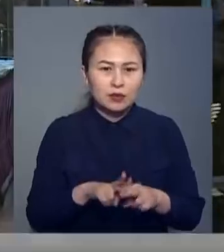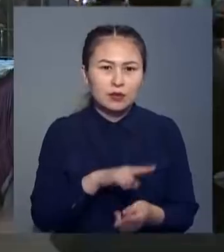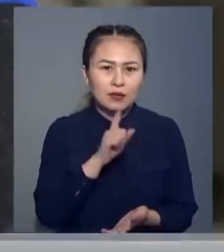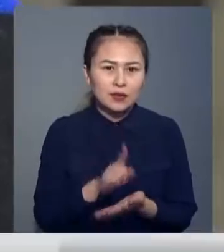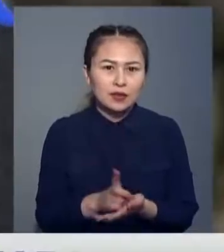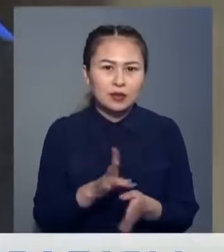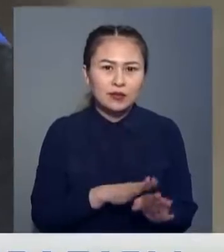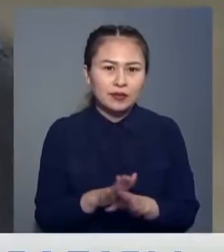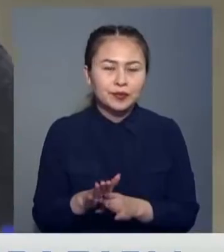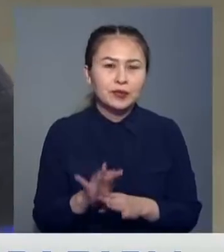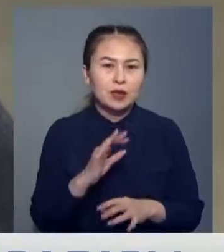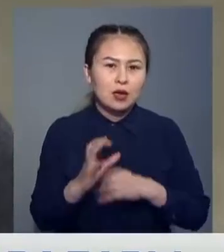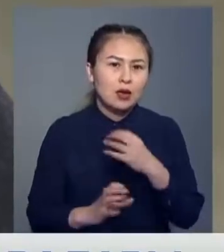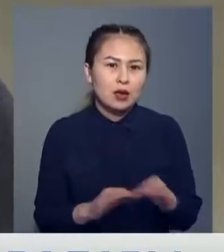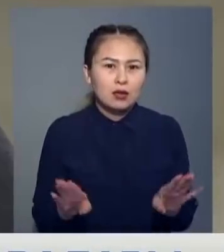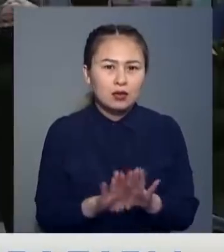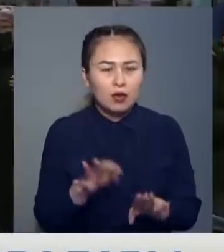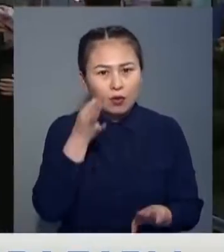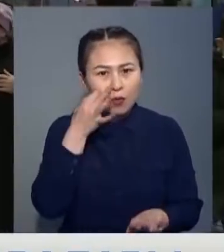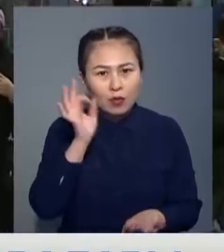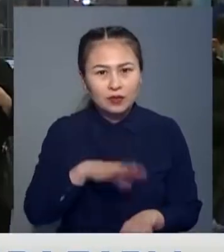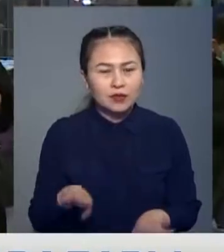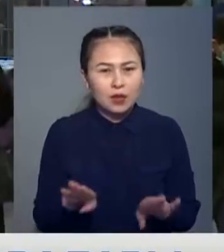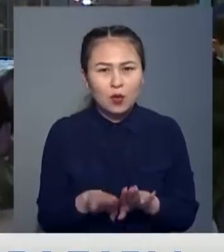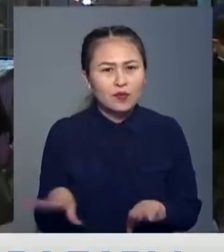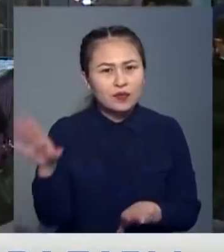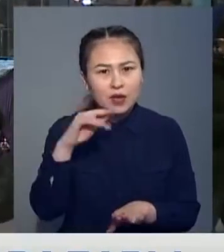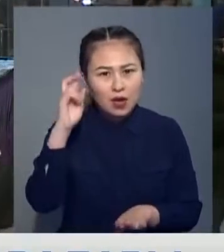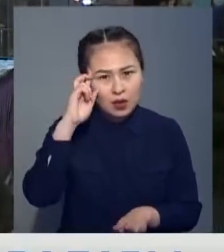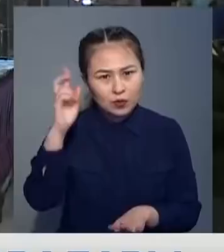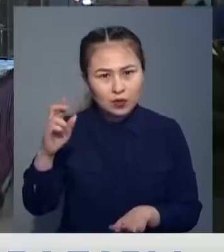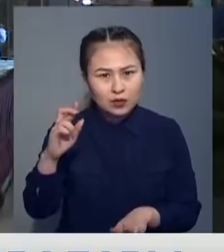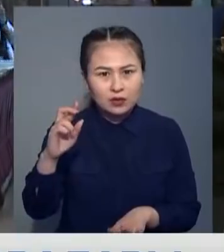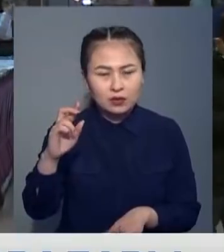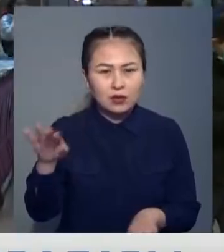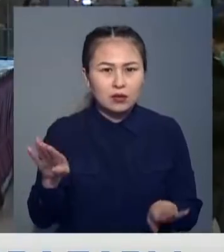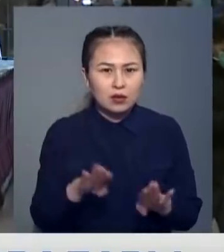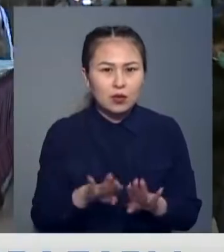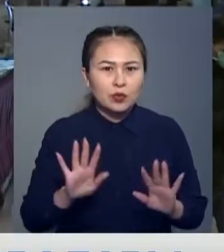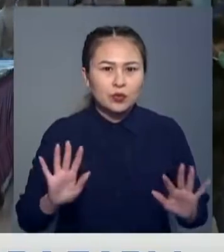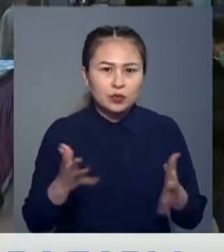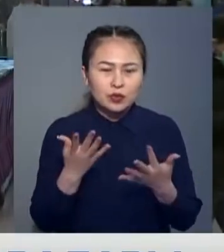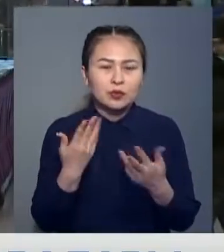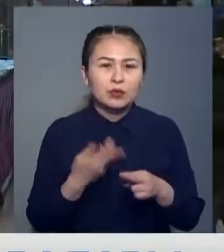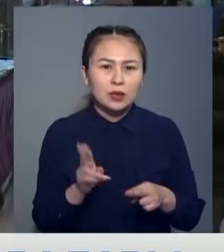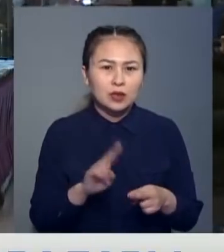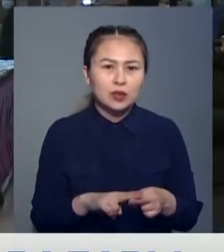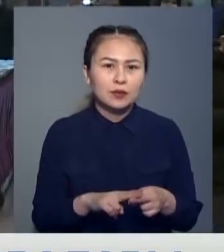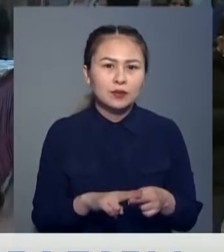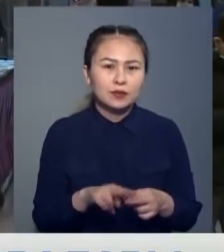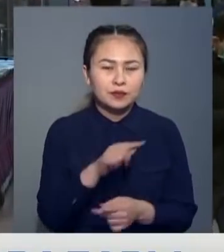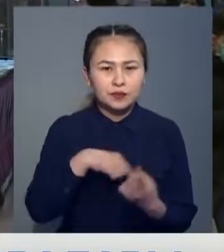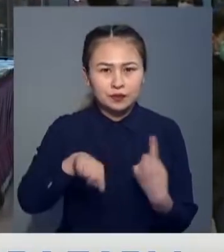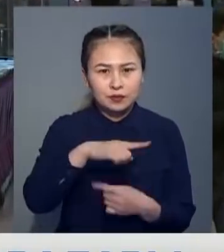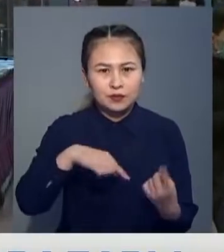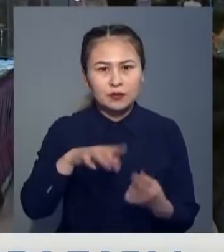барып отырмыз. Ол әлемдік тәжірибе, барлық елдерде осындай шаралар қолданып жатыр. Сондықтан бизнес